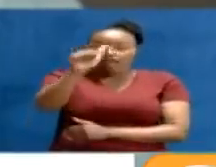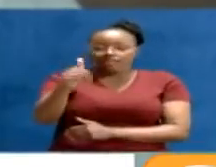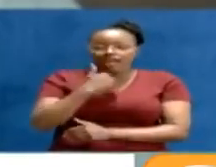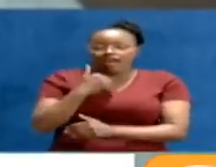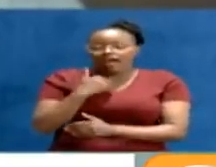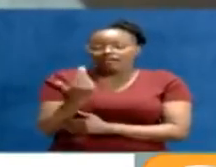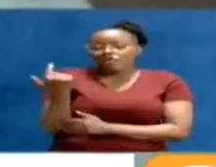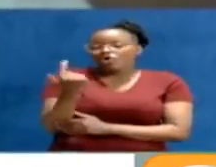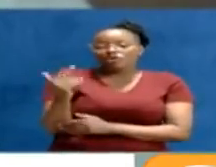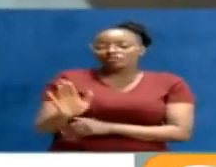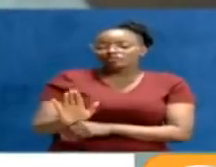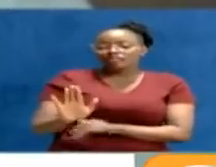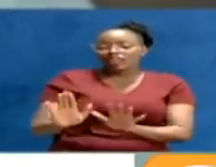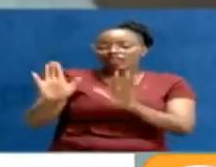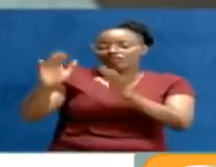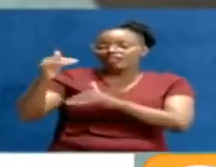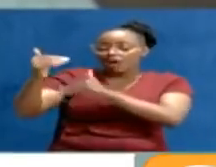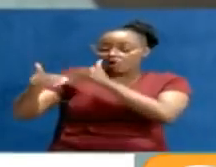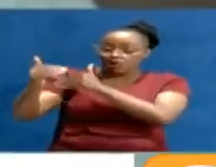nimefanya kumwacha tu kwa jirani.